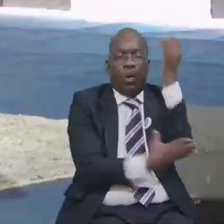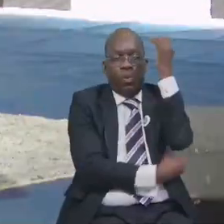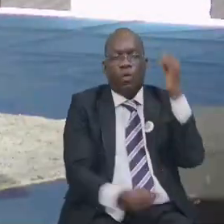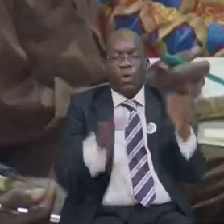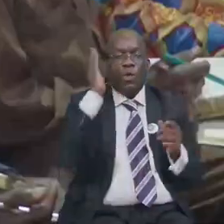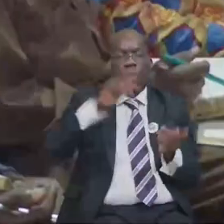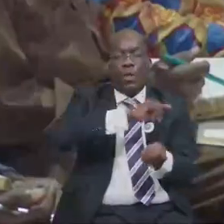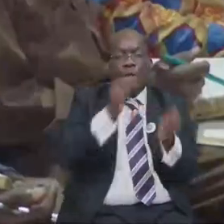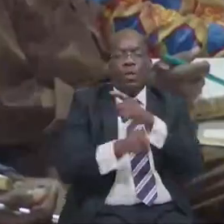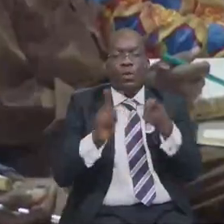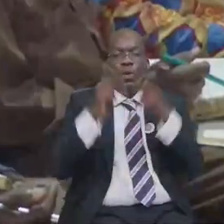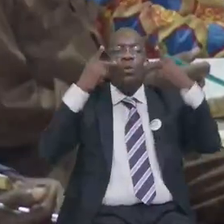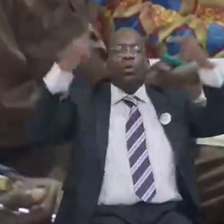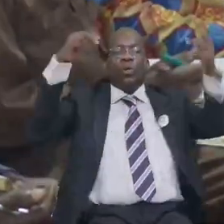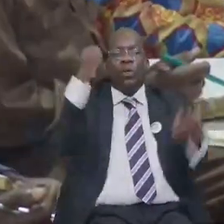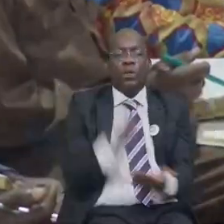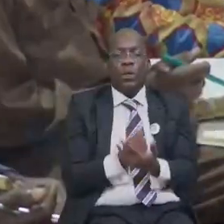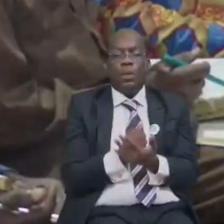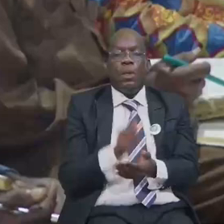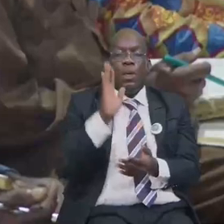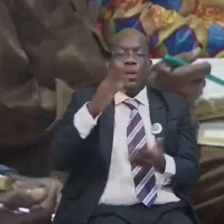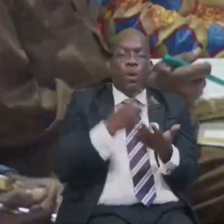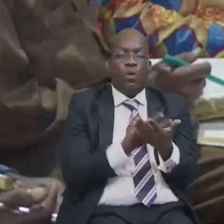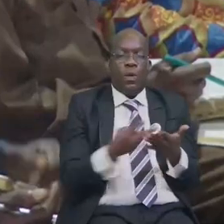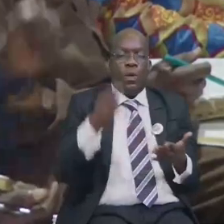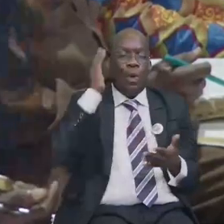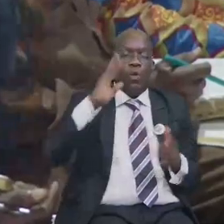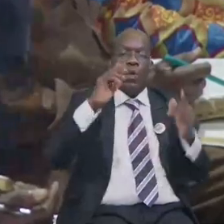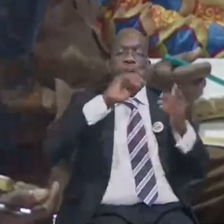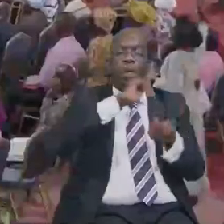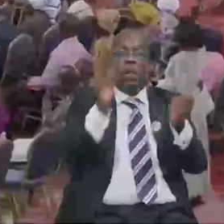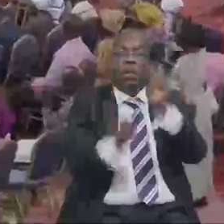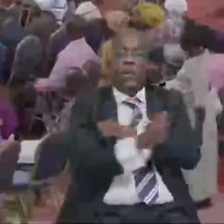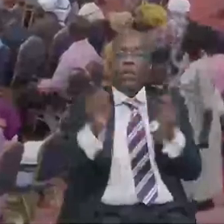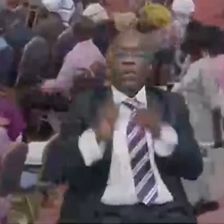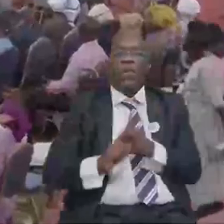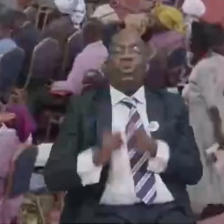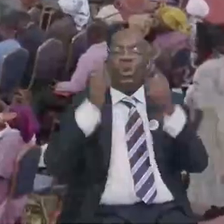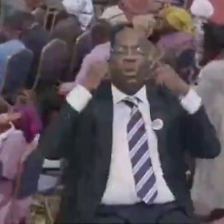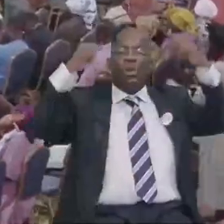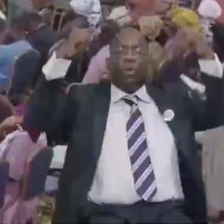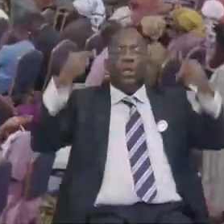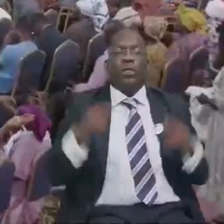Ta pauvreté sera transformée en prospérité. Ton échec sera transformé en succès.